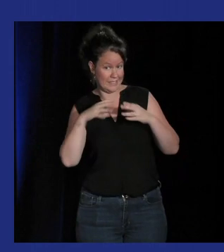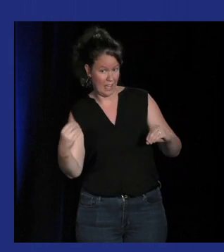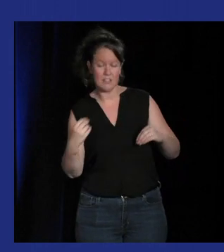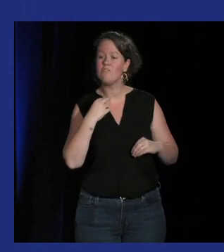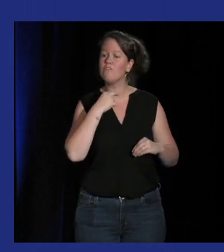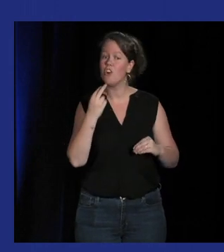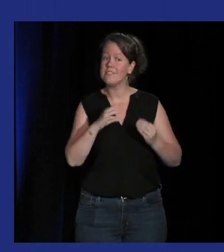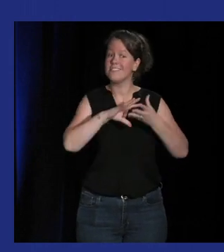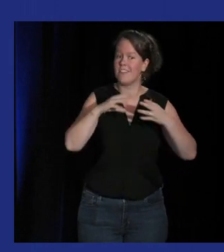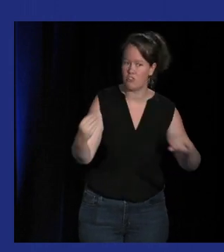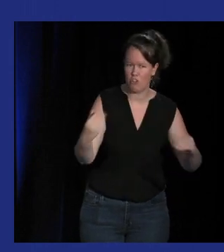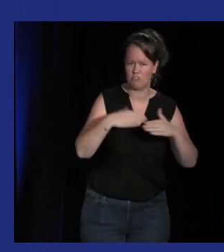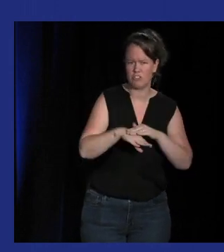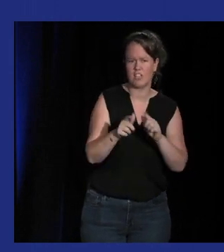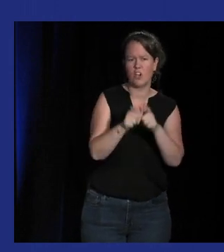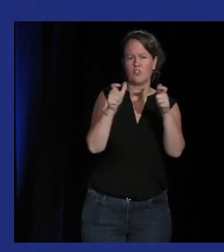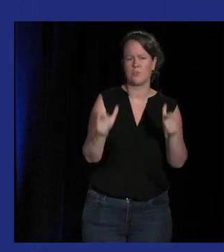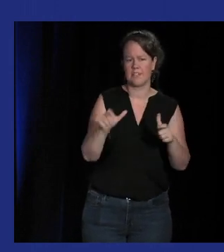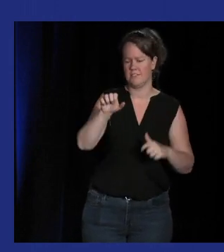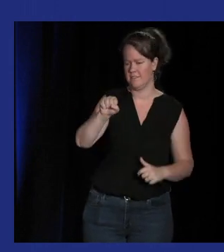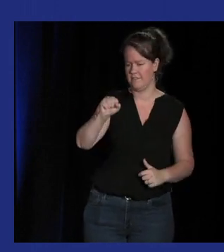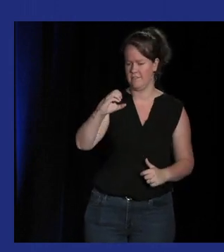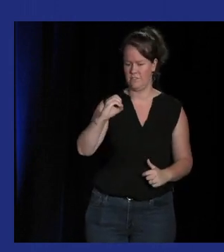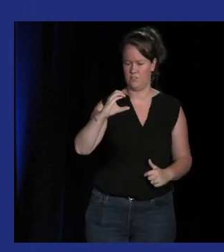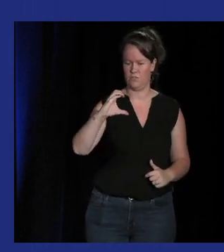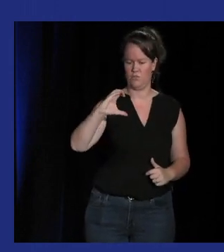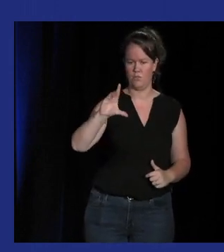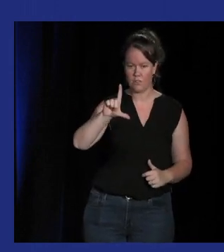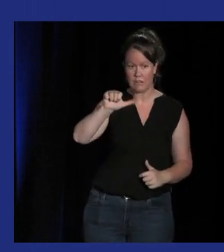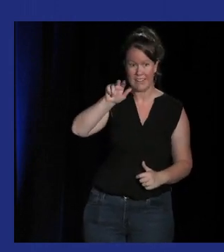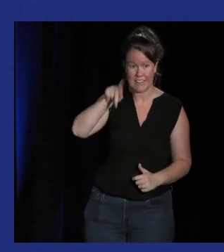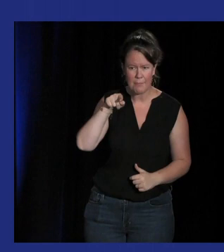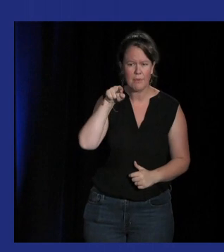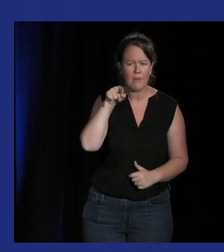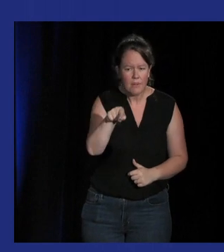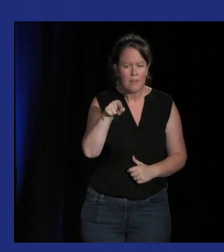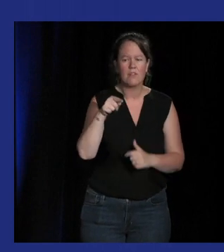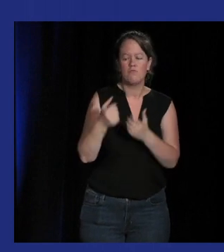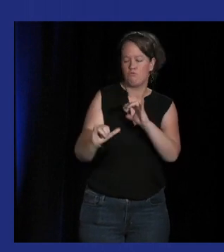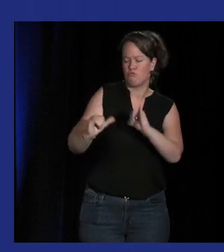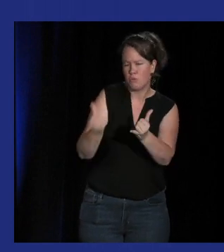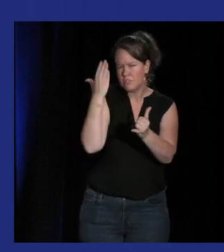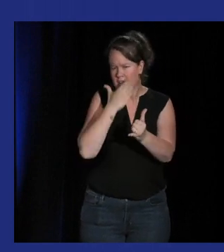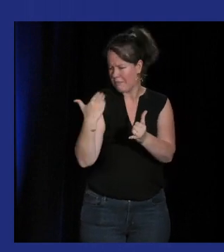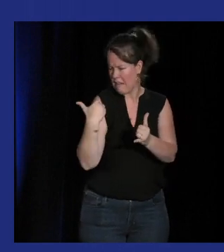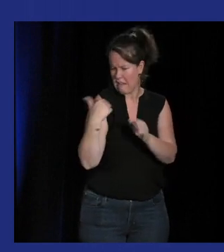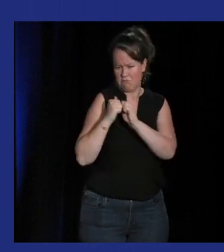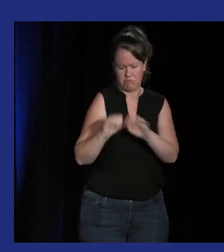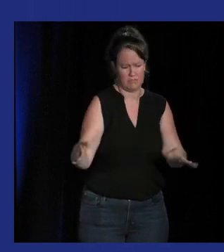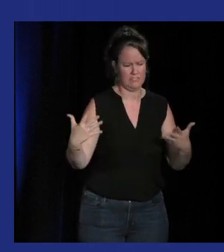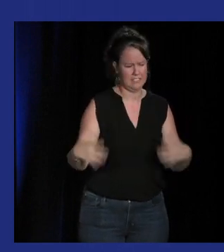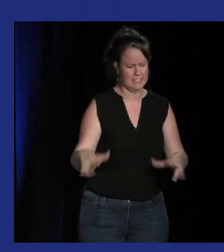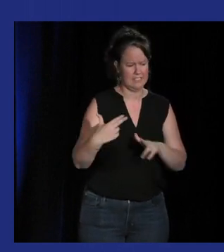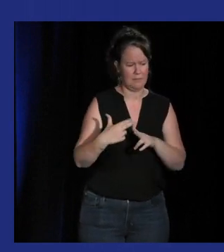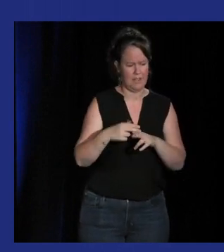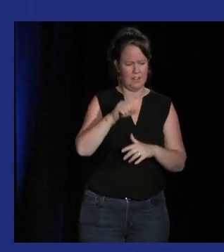français qui en début d'année a sorti le jeu si fou sur lequel donc tu as travaillé et avant toute chose je voudrais voilà question un peu